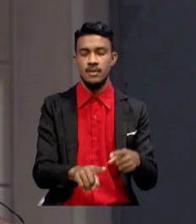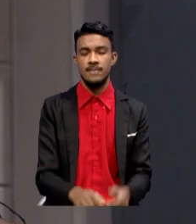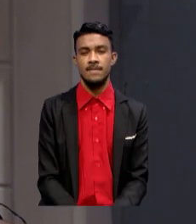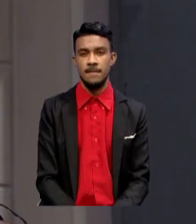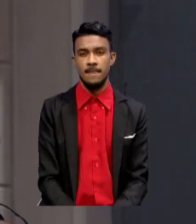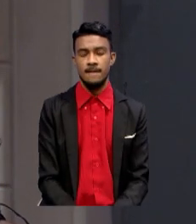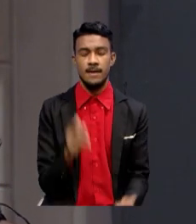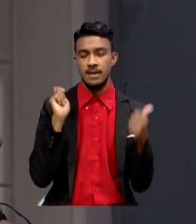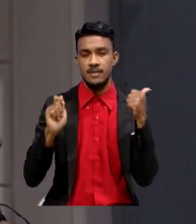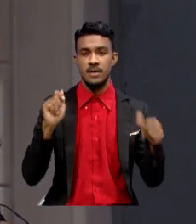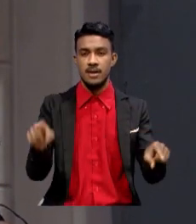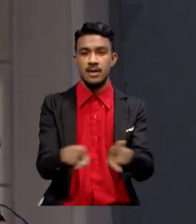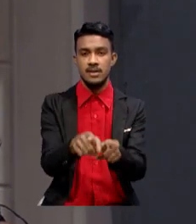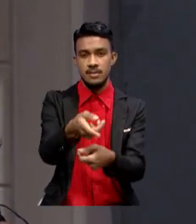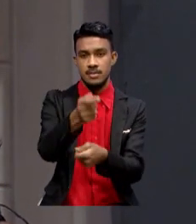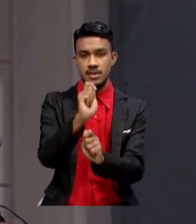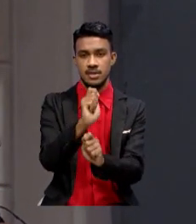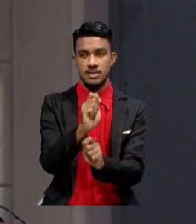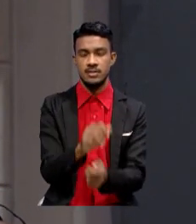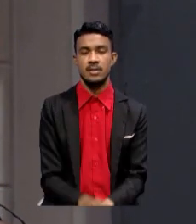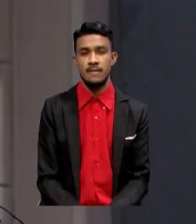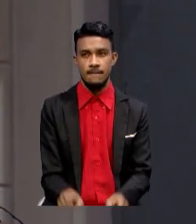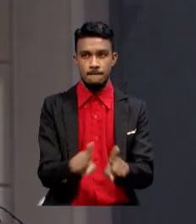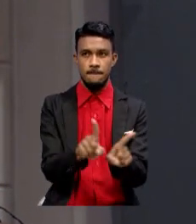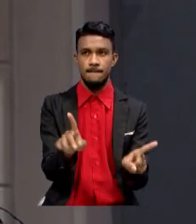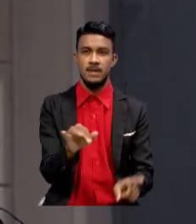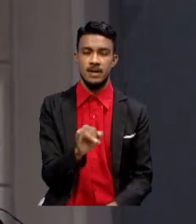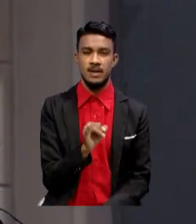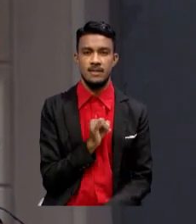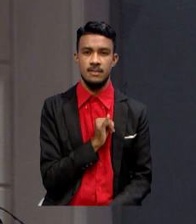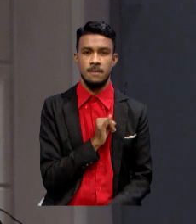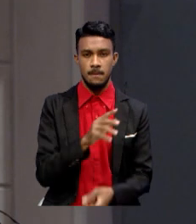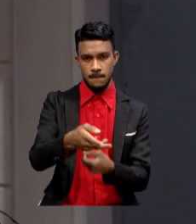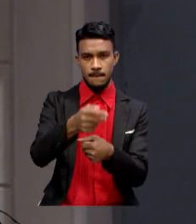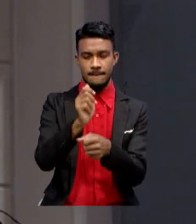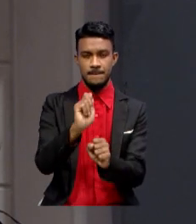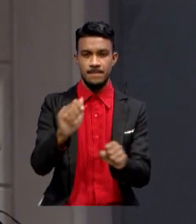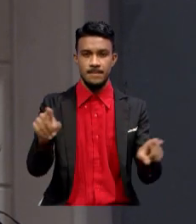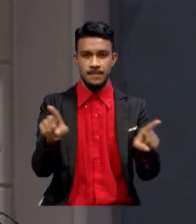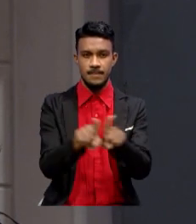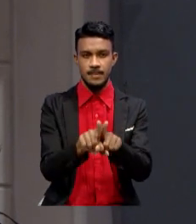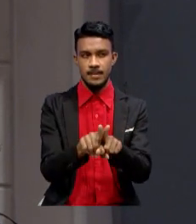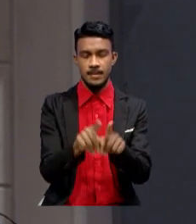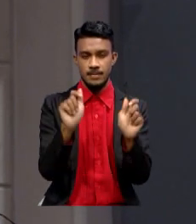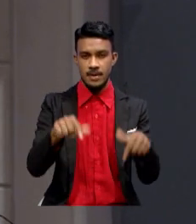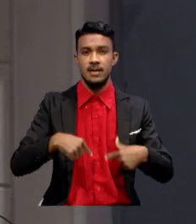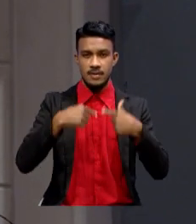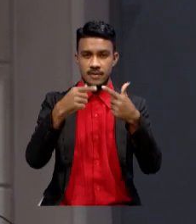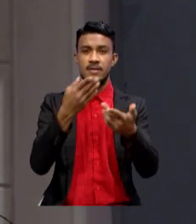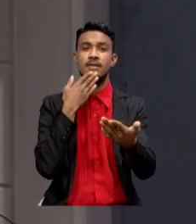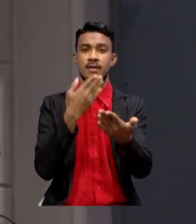pesca sih mis kumahau kum be pesca be hasa an pesca ini beli for beneficio